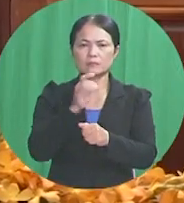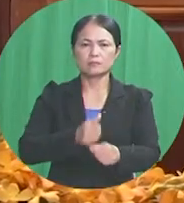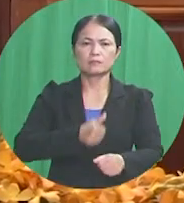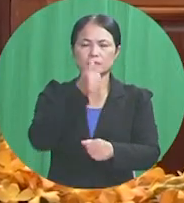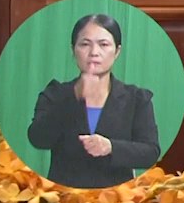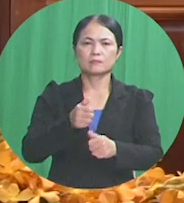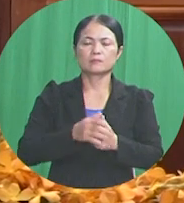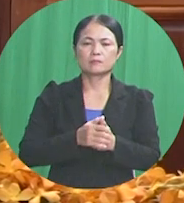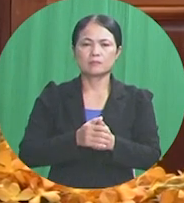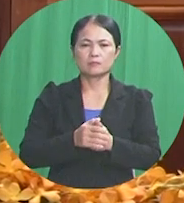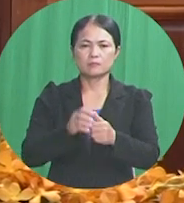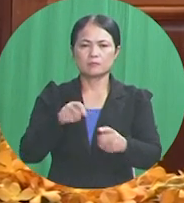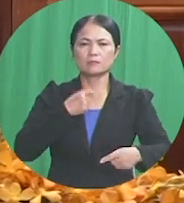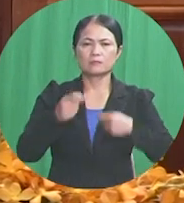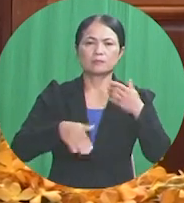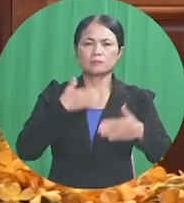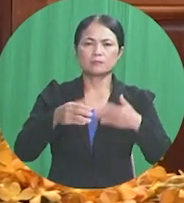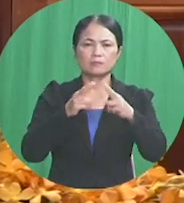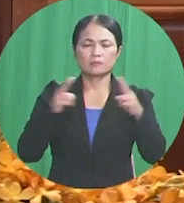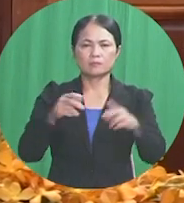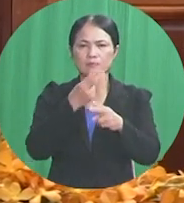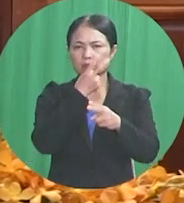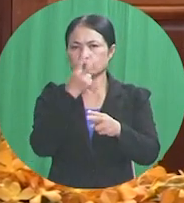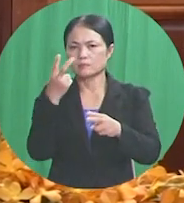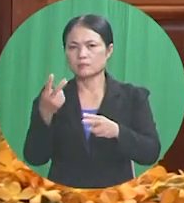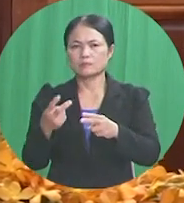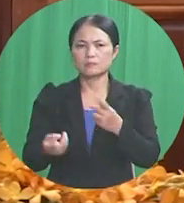កភាពនិងរីករាយបំផុតដោយសង្កេតឃើញ